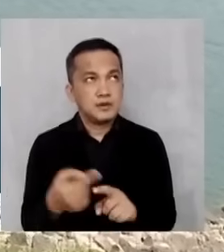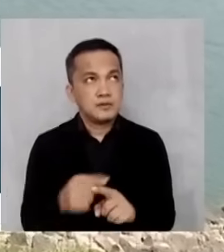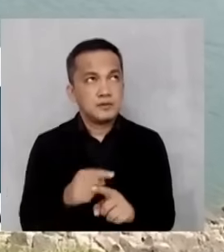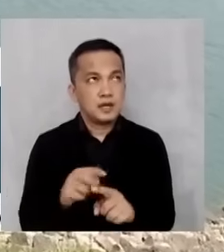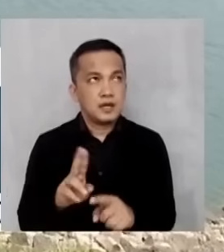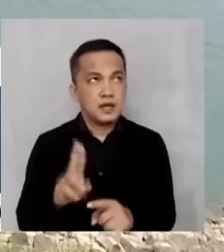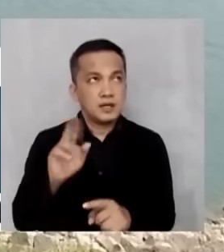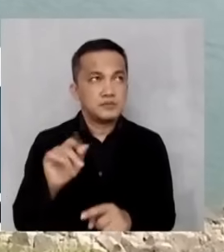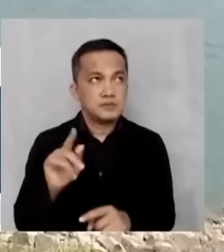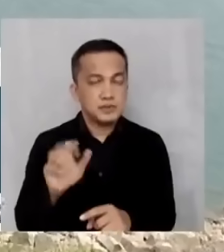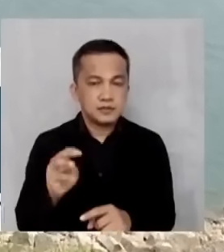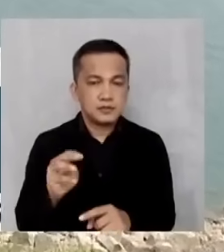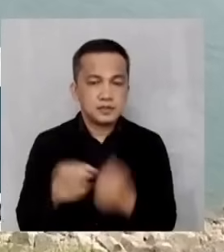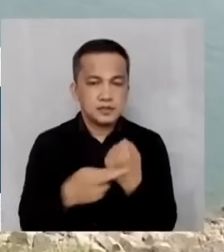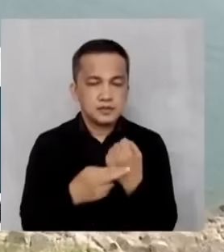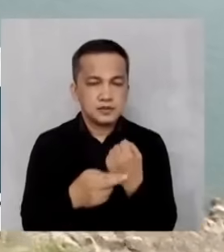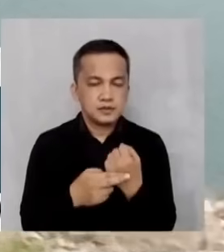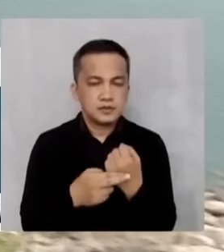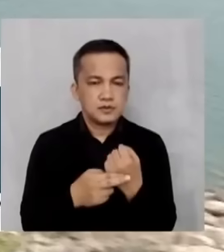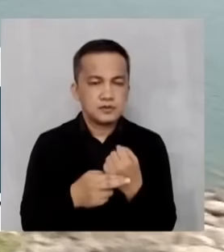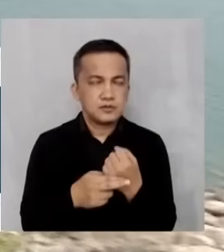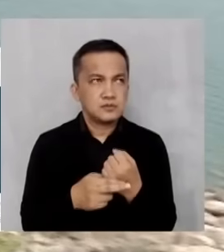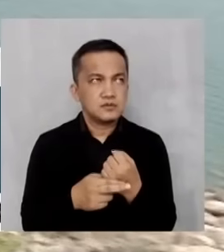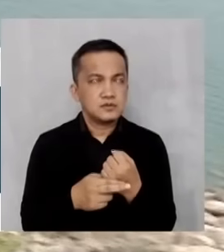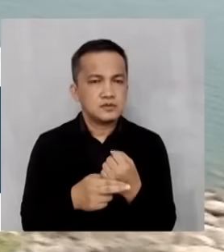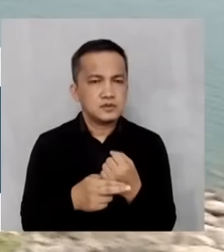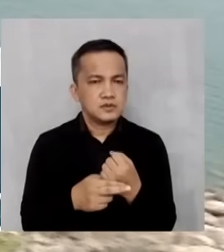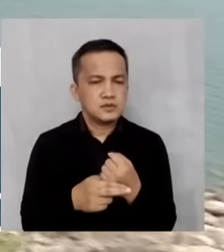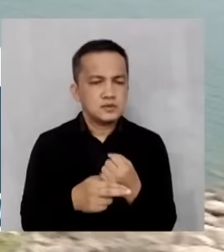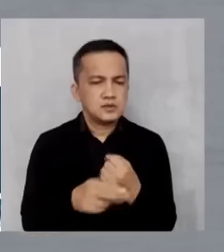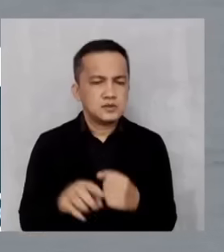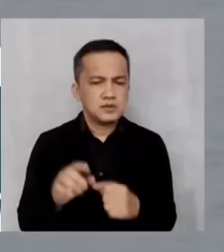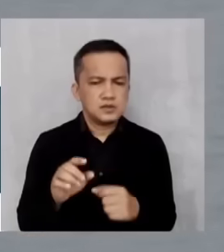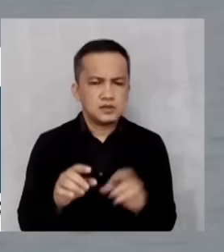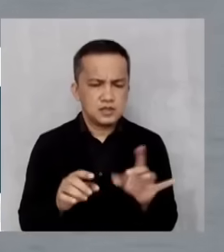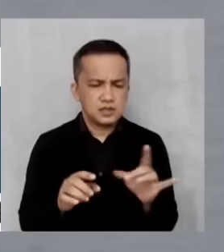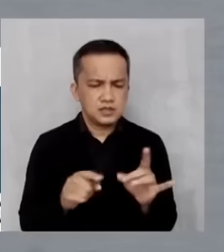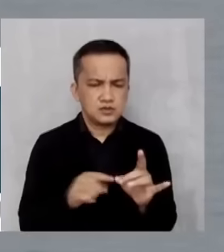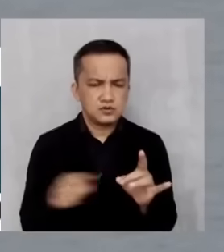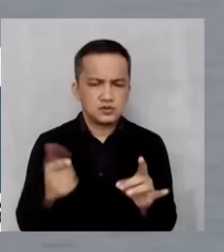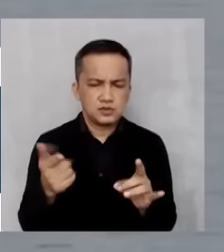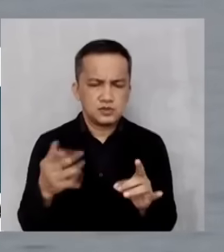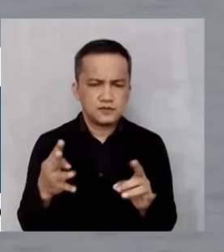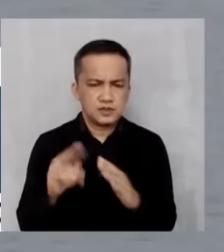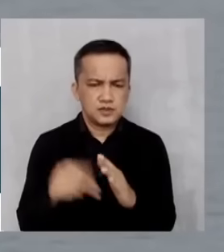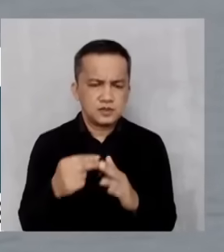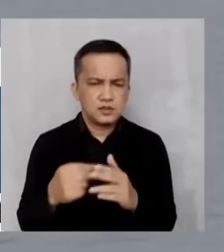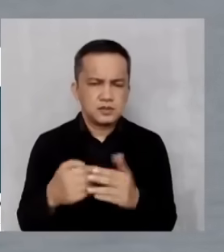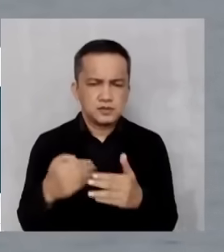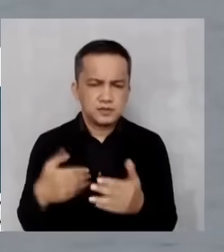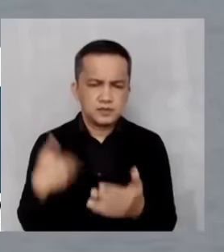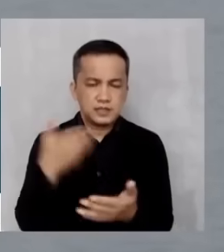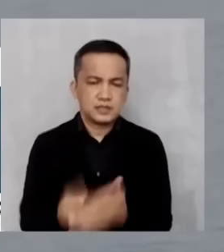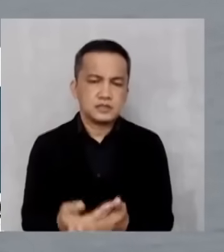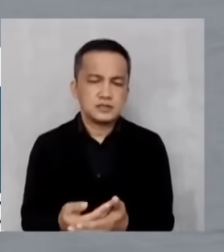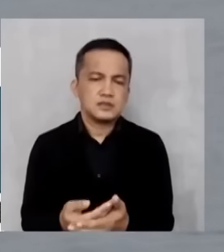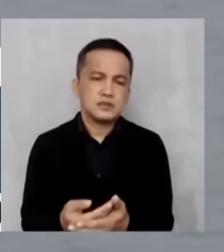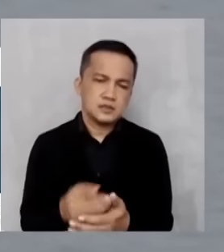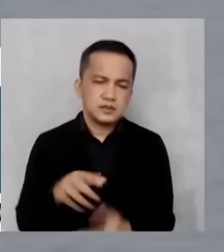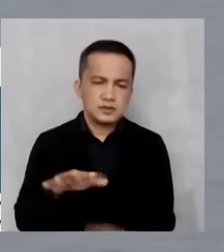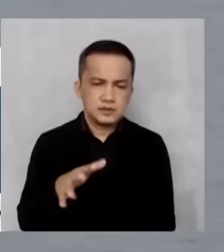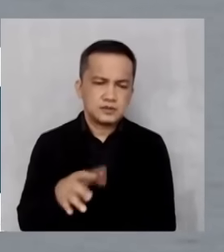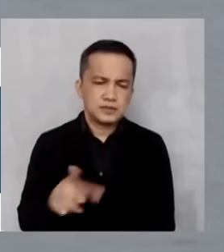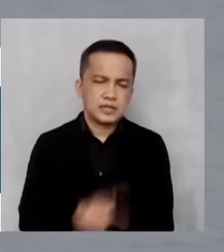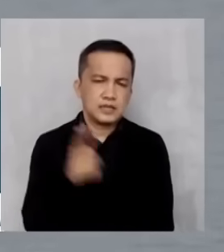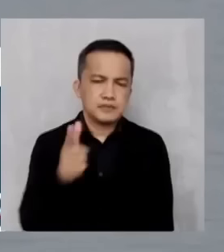ng reservoir is umaabot siya ng 18 to 24 hours bago makarating doon sa reservoir, kaya medyo